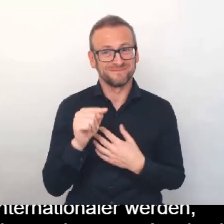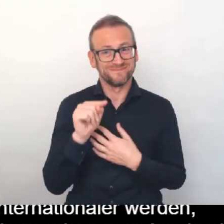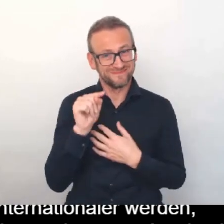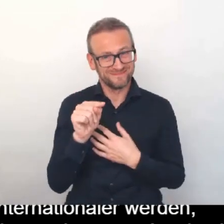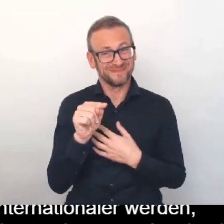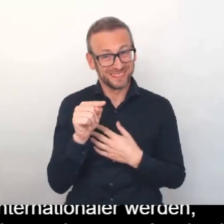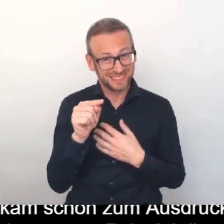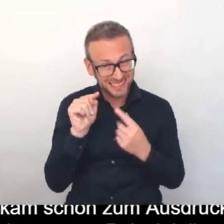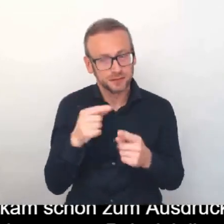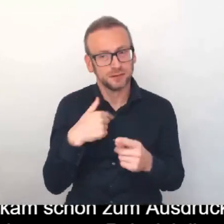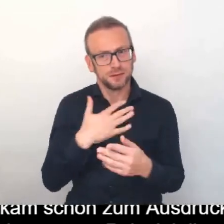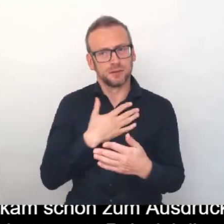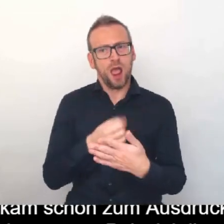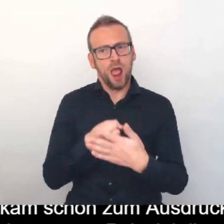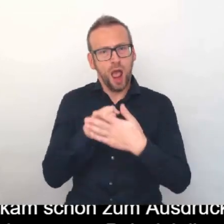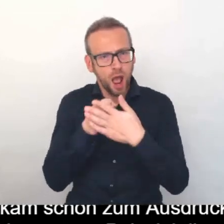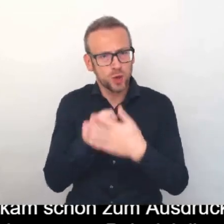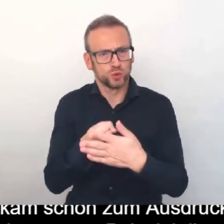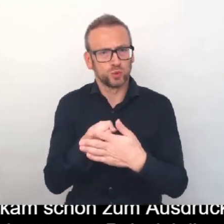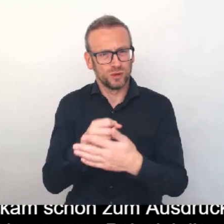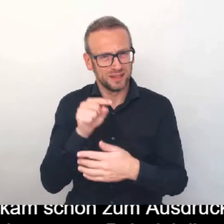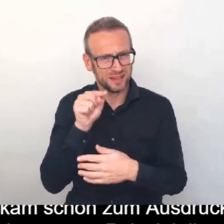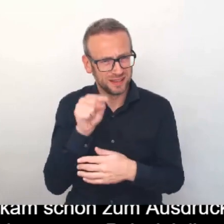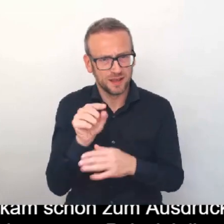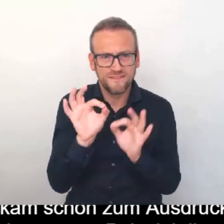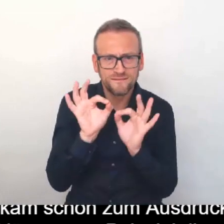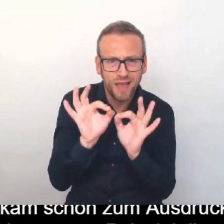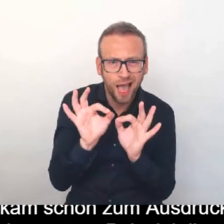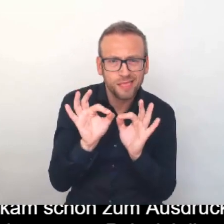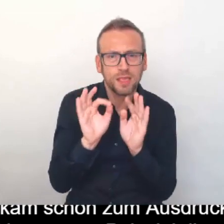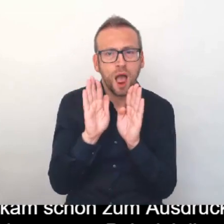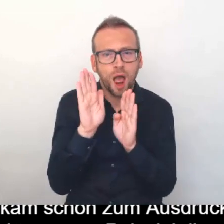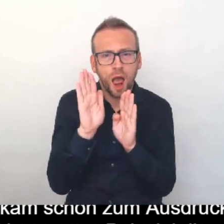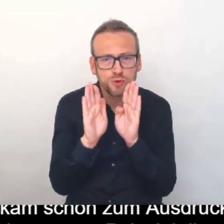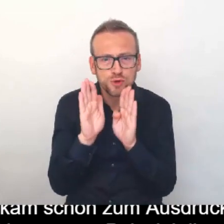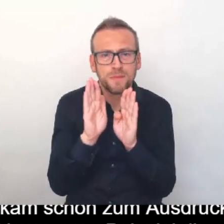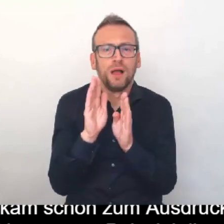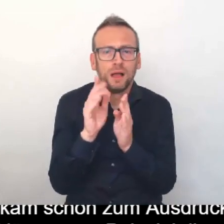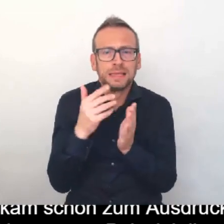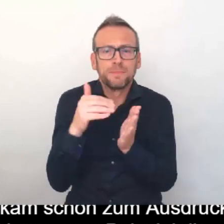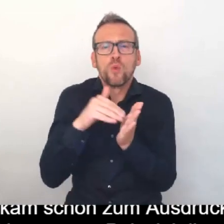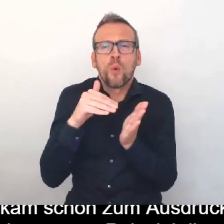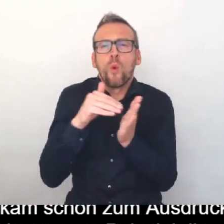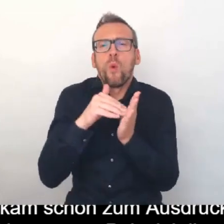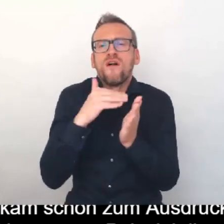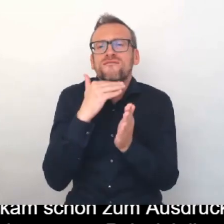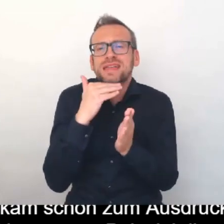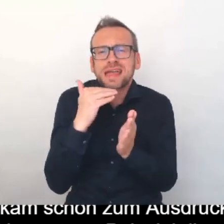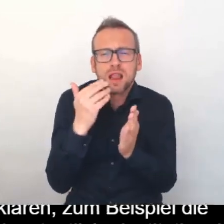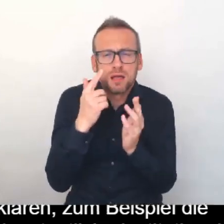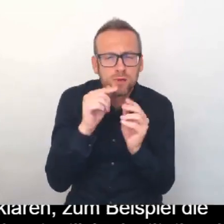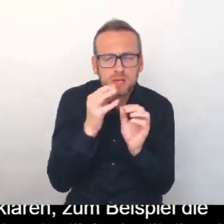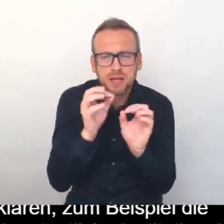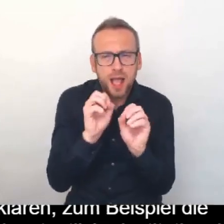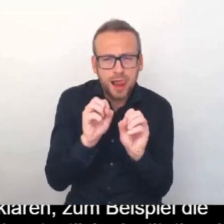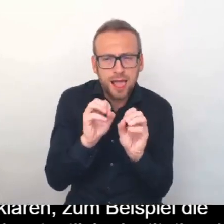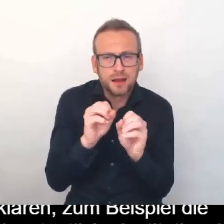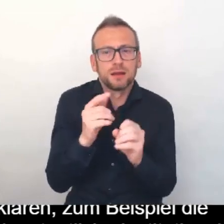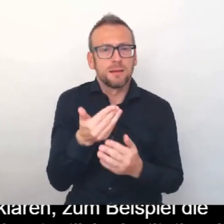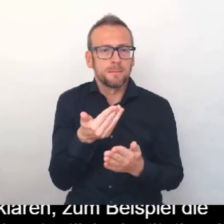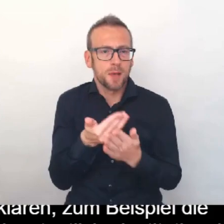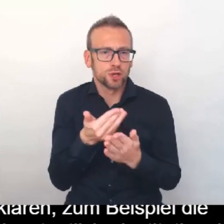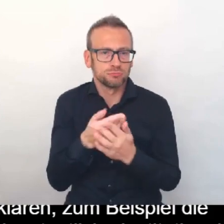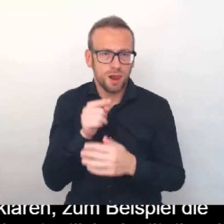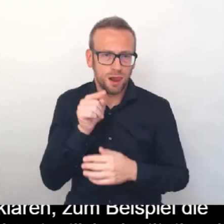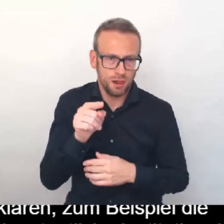stellen. Denn da wird sicherlich jede Universität auch ein bisschen anders denken. Uns ist natürlich klar, dass die